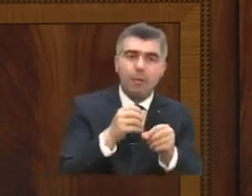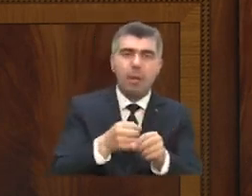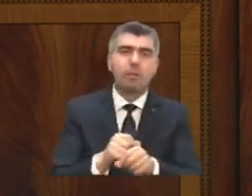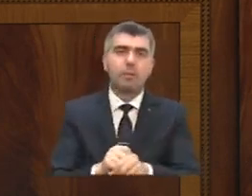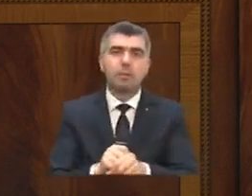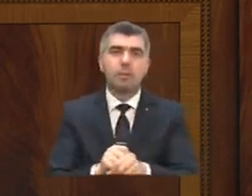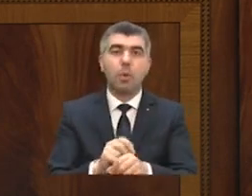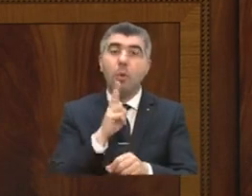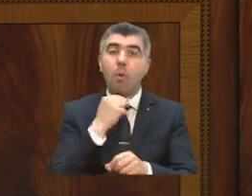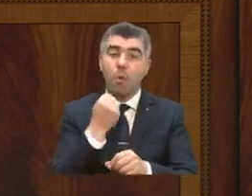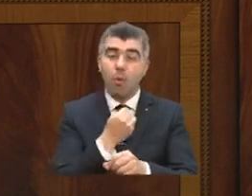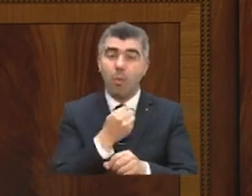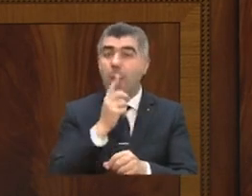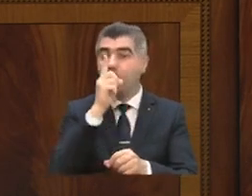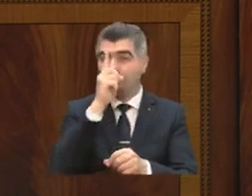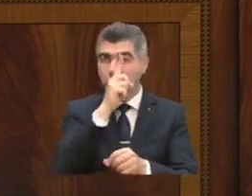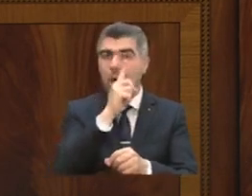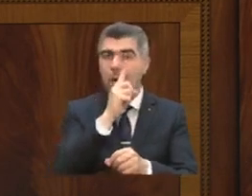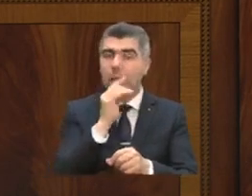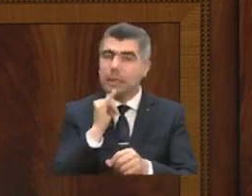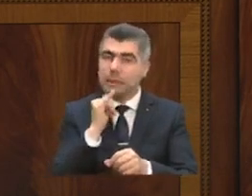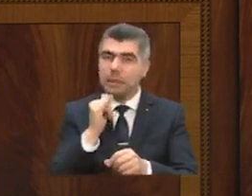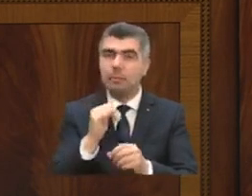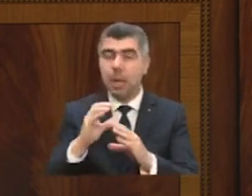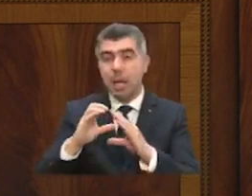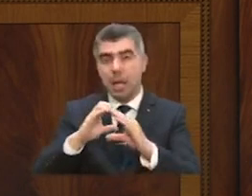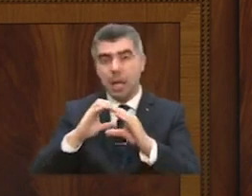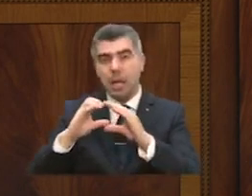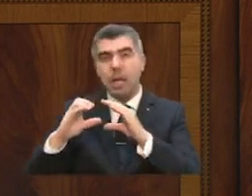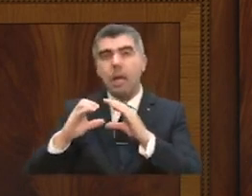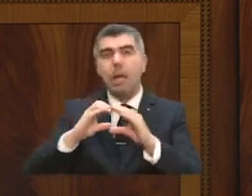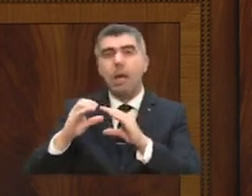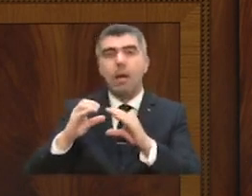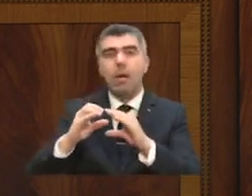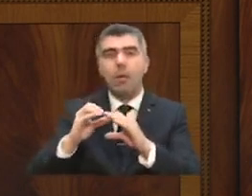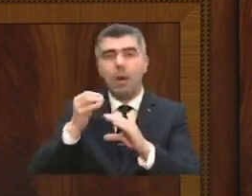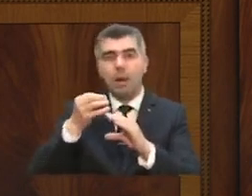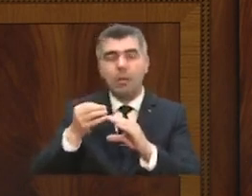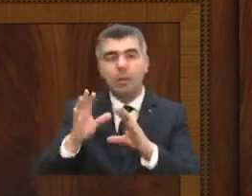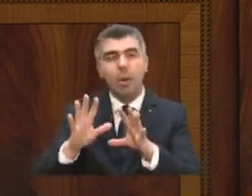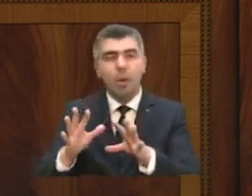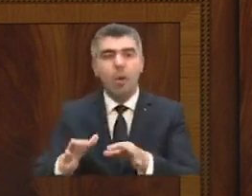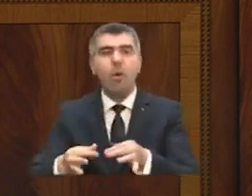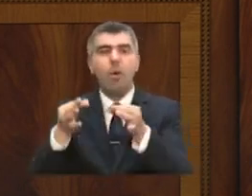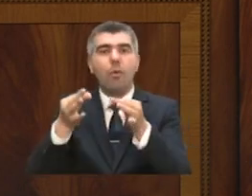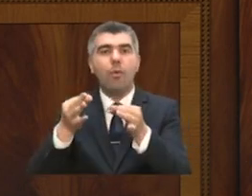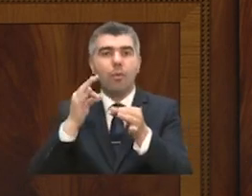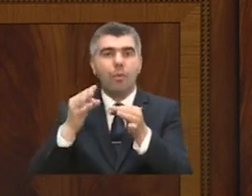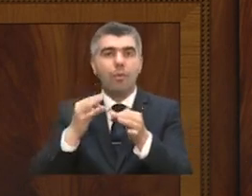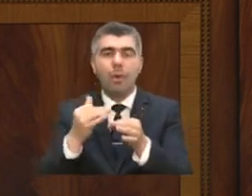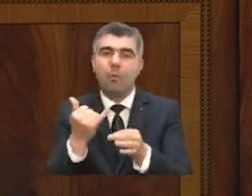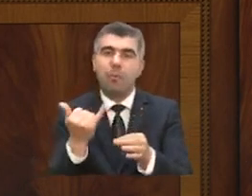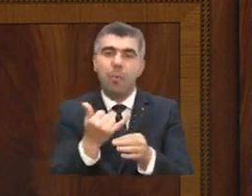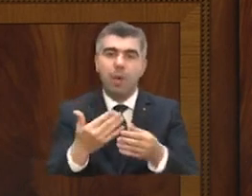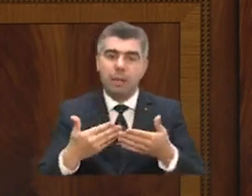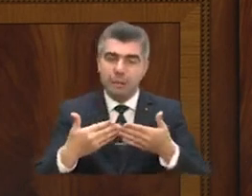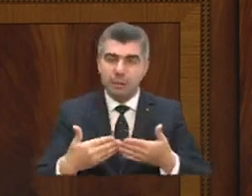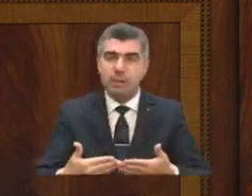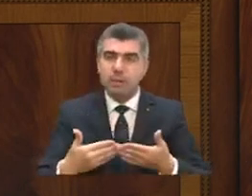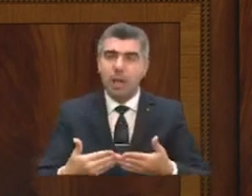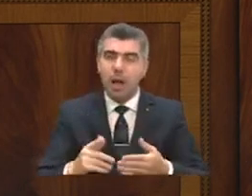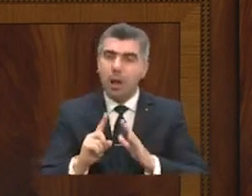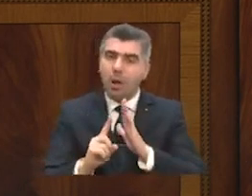فالحكومة عازمة كل العزم على تحويل الحوار الاجتماعي إلى فضاء لصناعة الحلول، خصوصاً في هذا الظرف